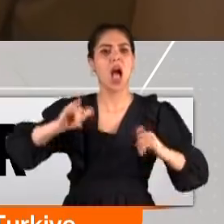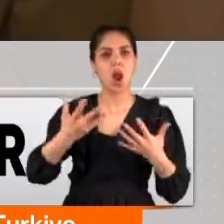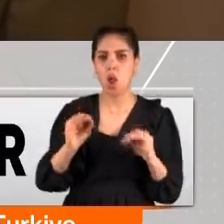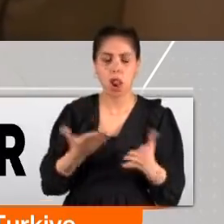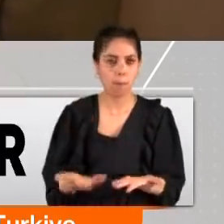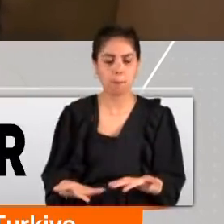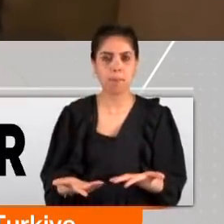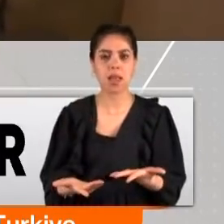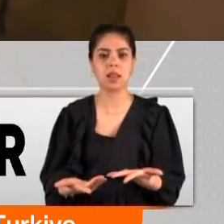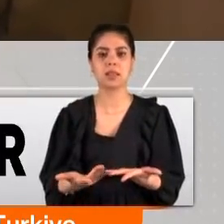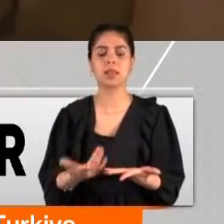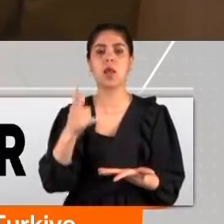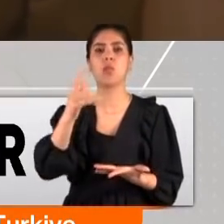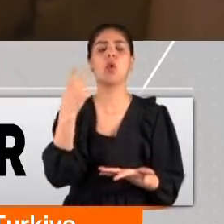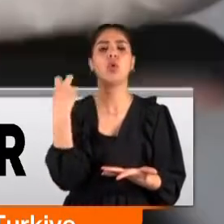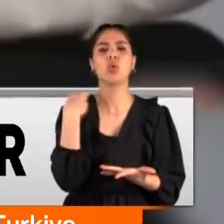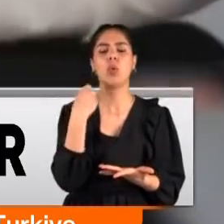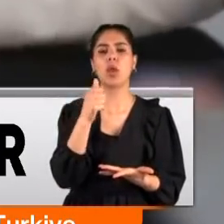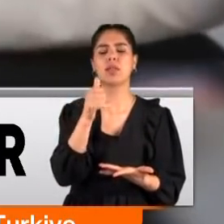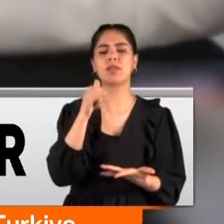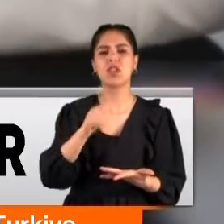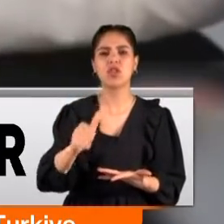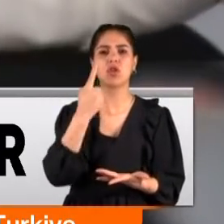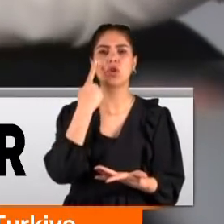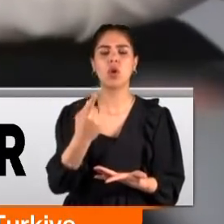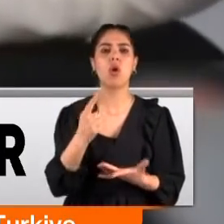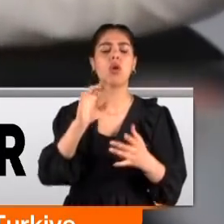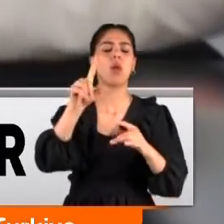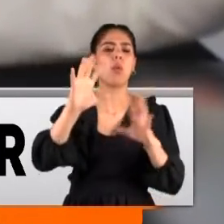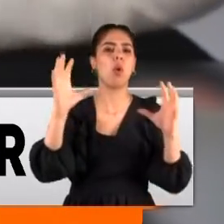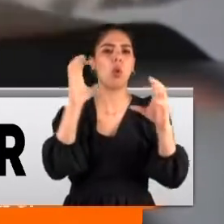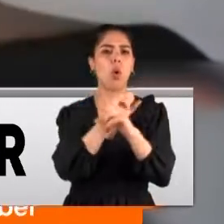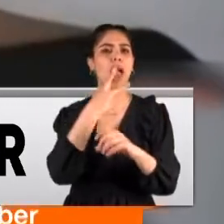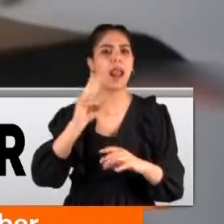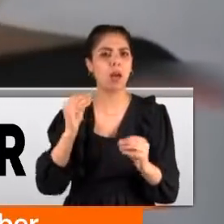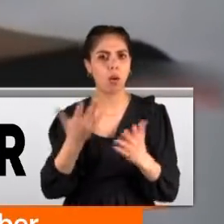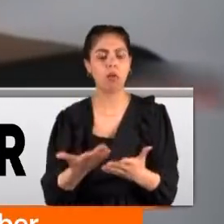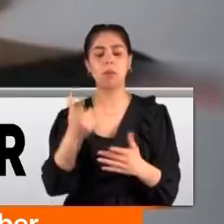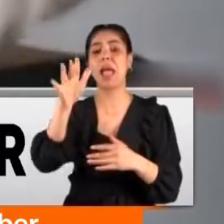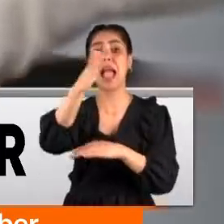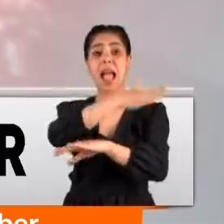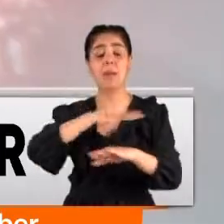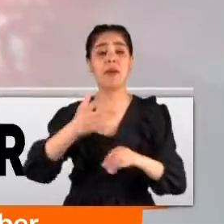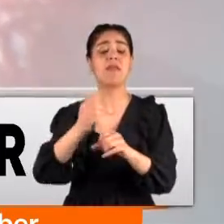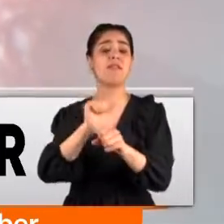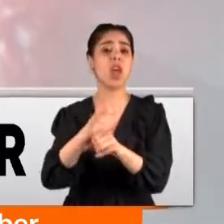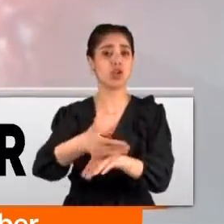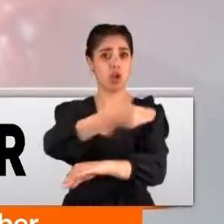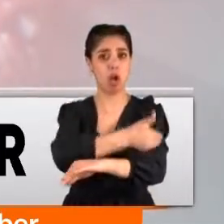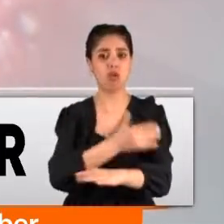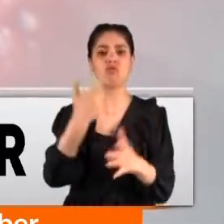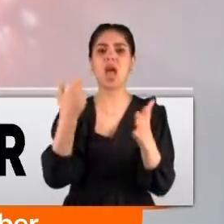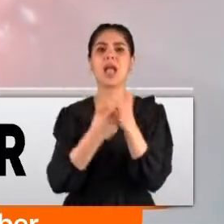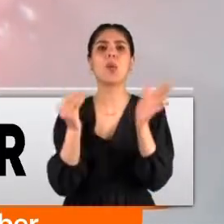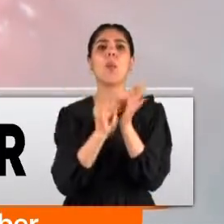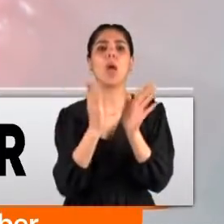olabilir, idrar renginde koyulaşma olabilir. Yaşananlar uzmanları Covid pandemisi öncesine götürdü. Covid-19'da